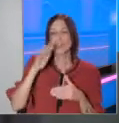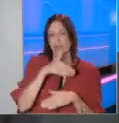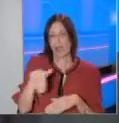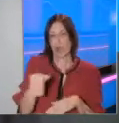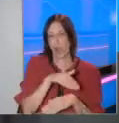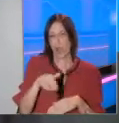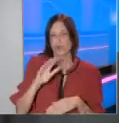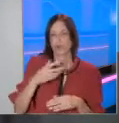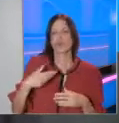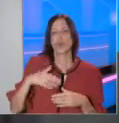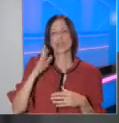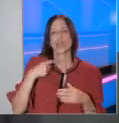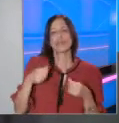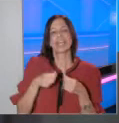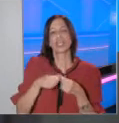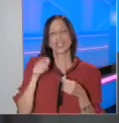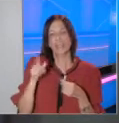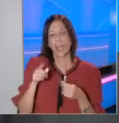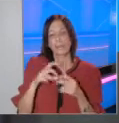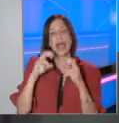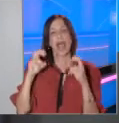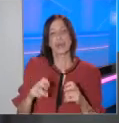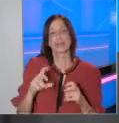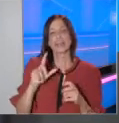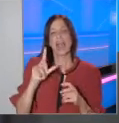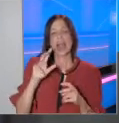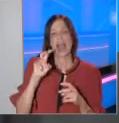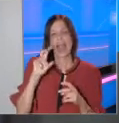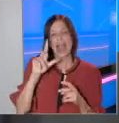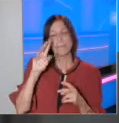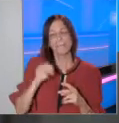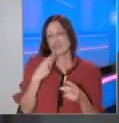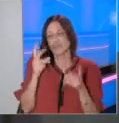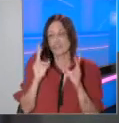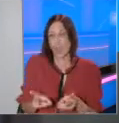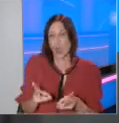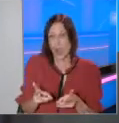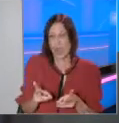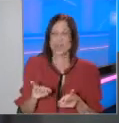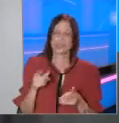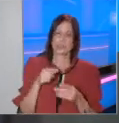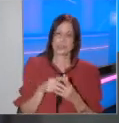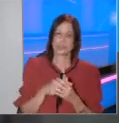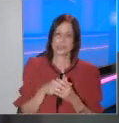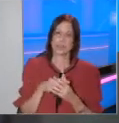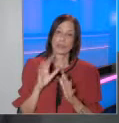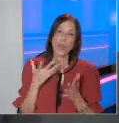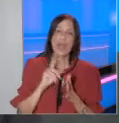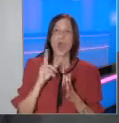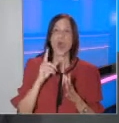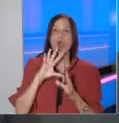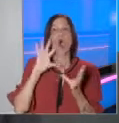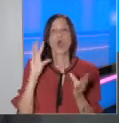מאשר להיות בקשר איתכם. אז עמותת אלם, את כל מה שיכולה בעצם, זה שזה אולי לא